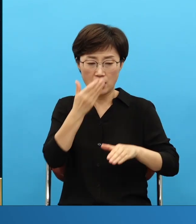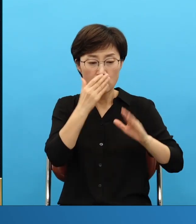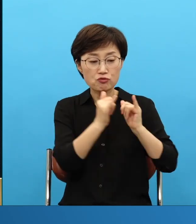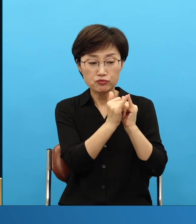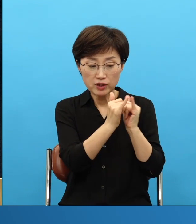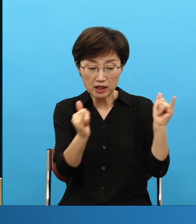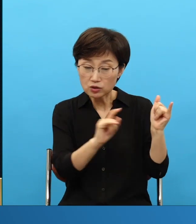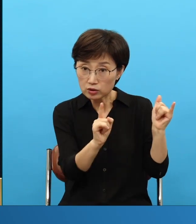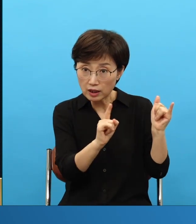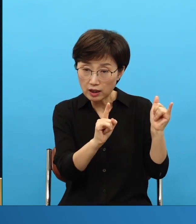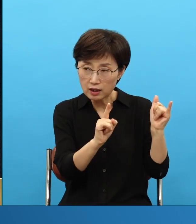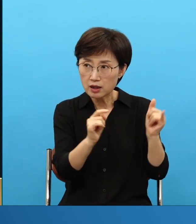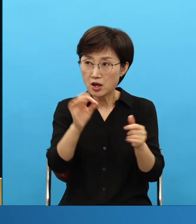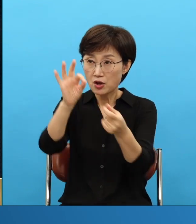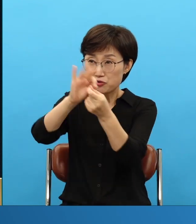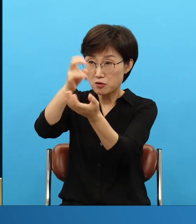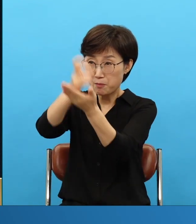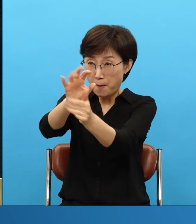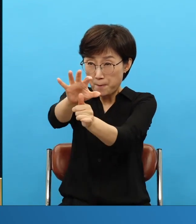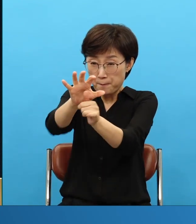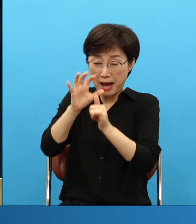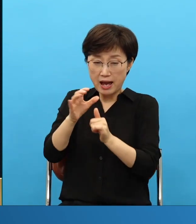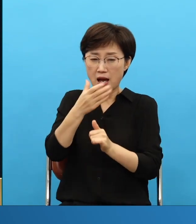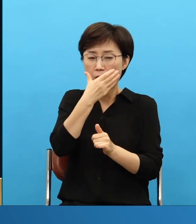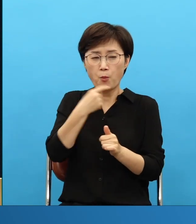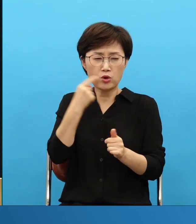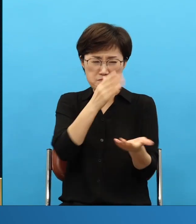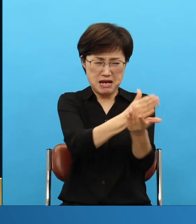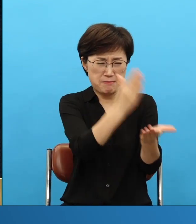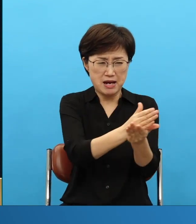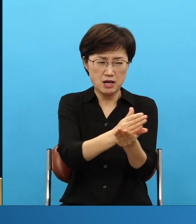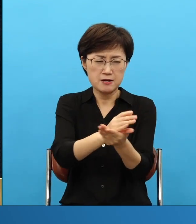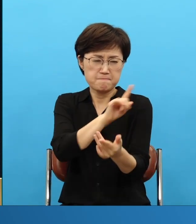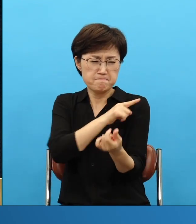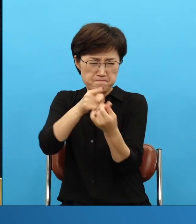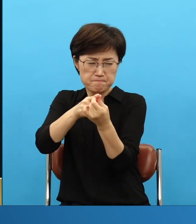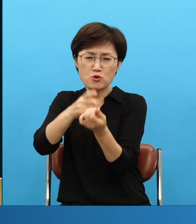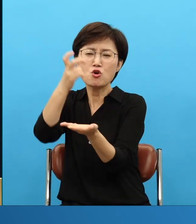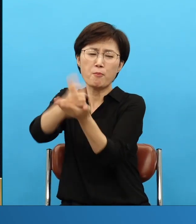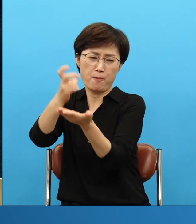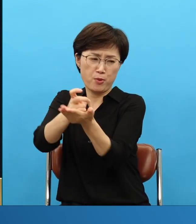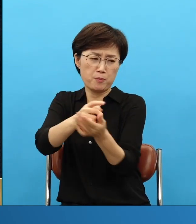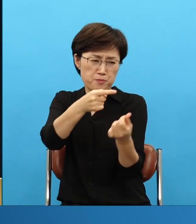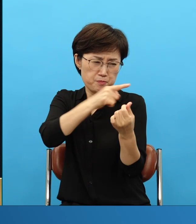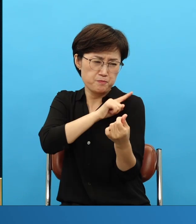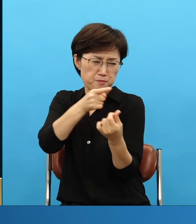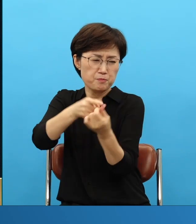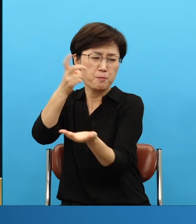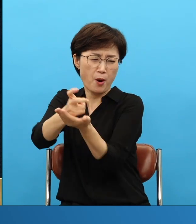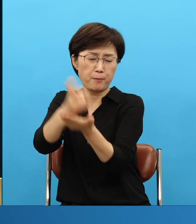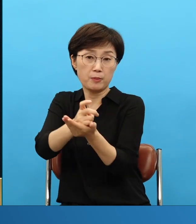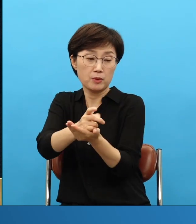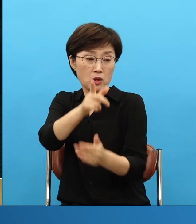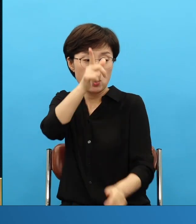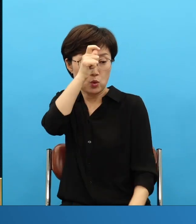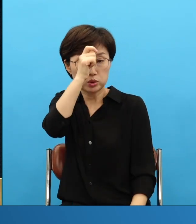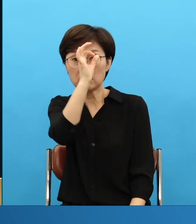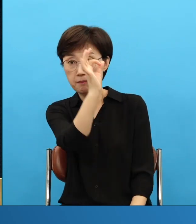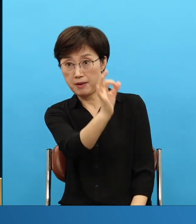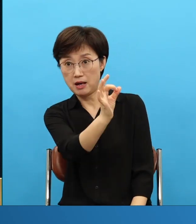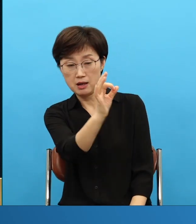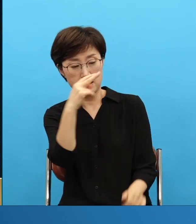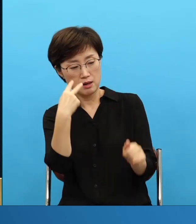계속 막고 있는 겁니다. But the Jewish people kept blocking the gospel and 바울이 obstructing it. 너무 안타까워서 And Paul was grieved because of it.